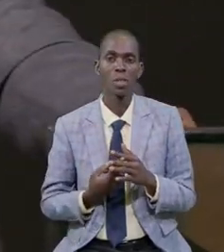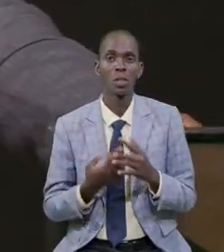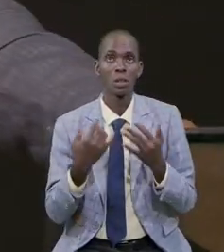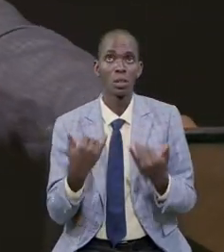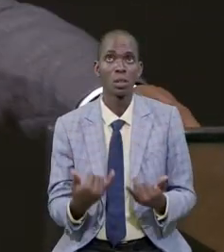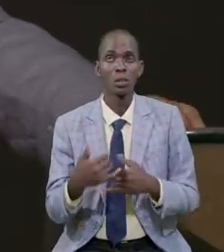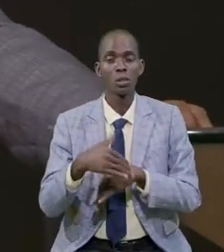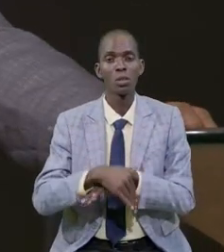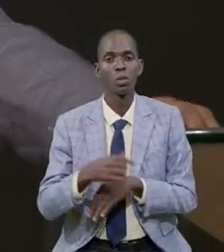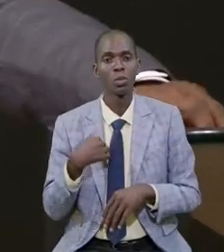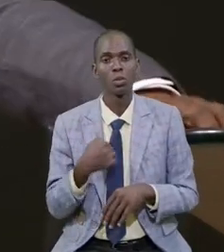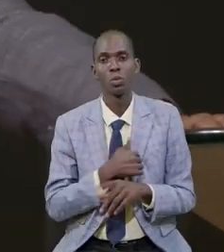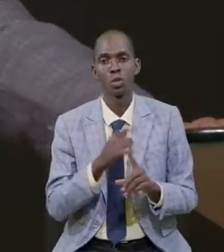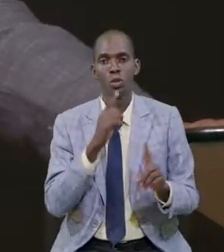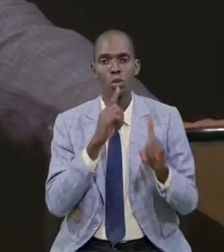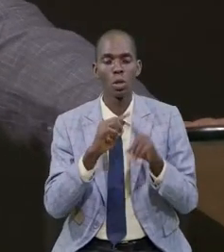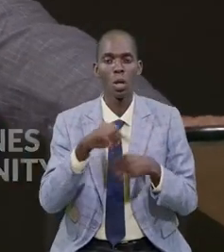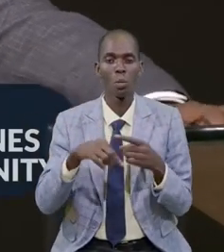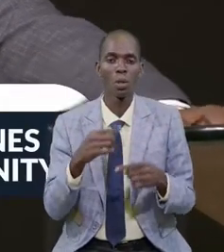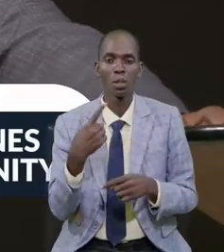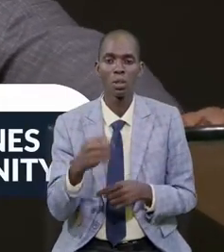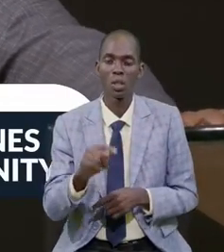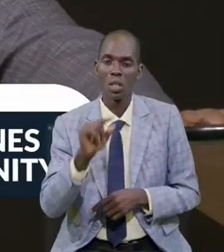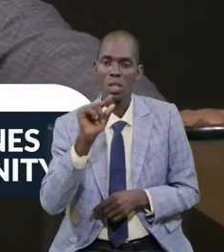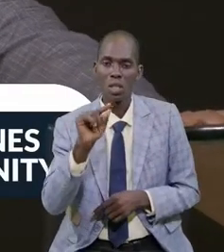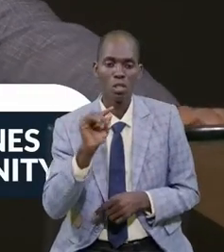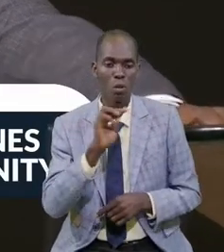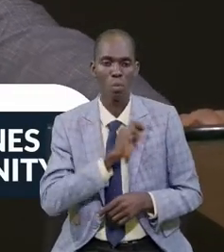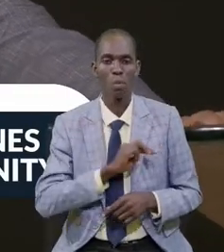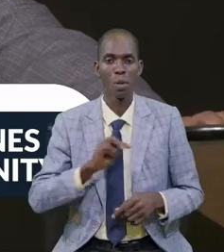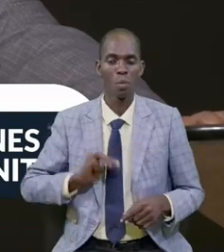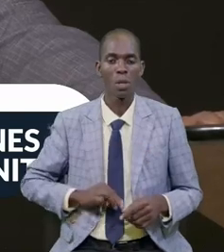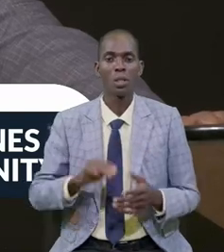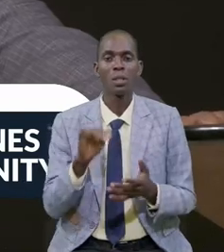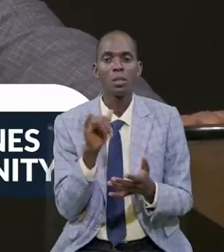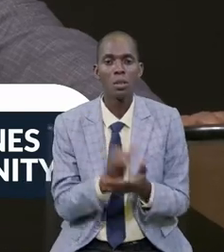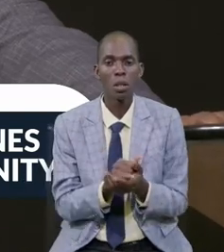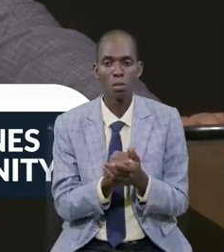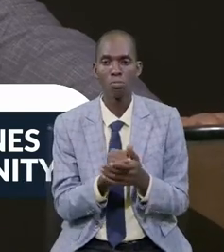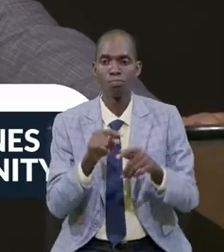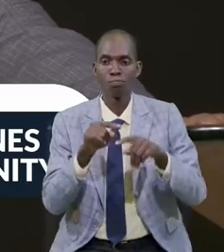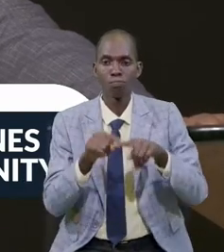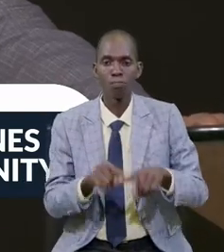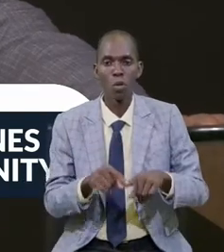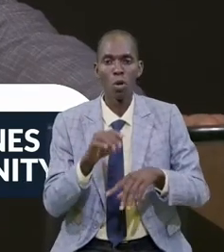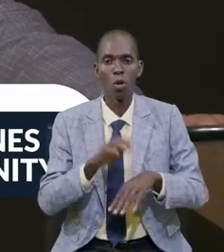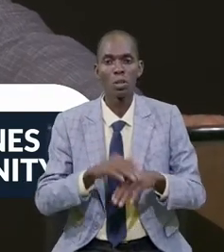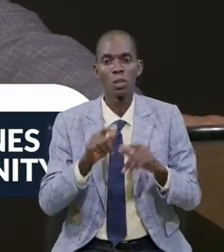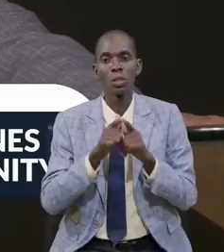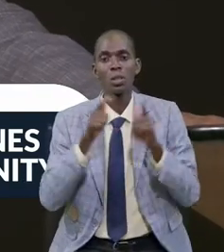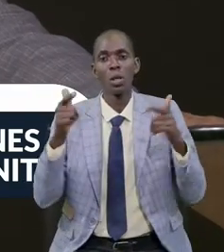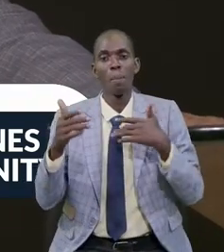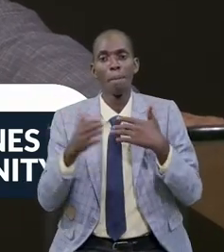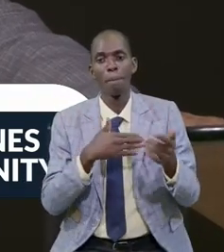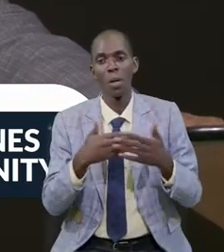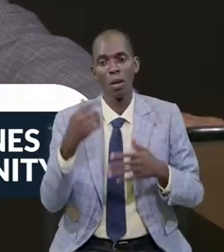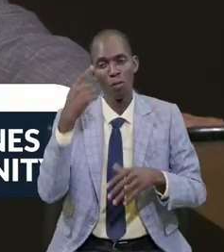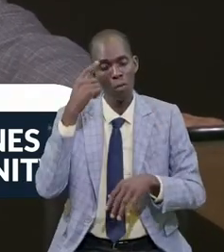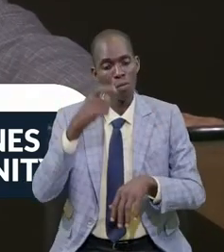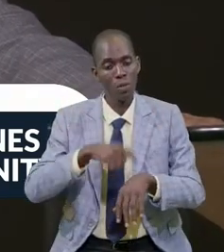nous parlons de le petit membre qui détermine les grandes choses pour le temps